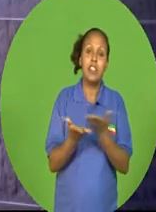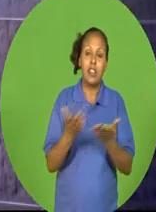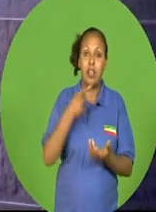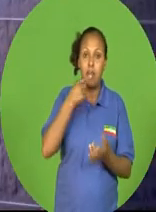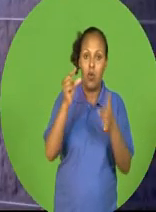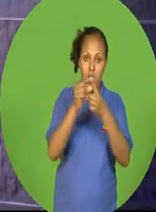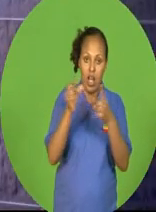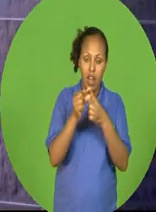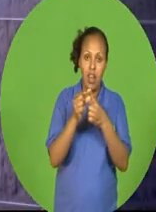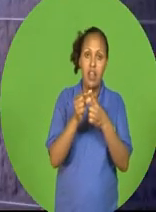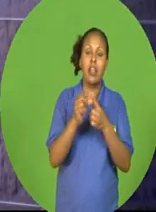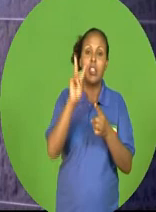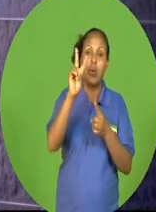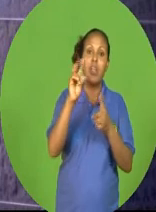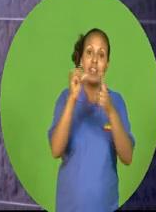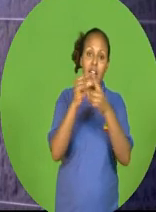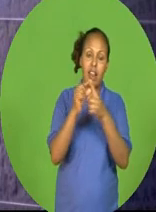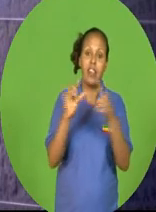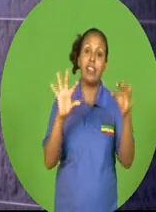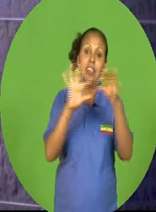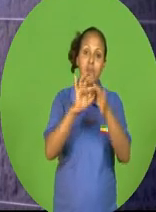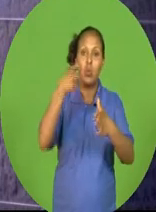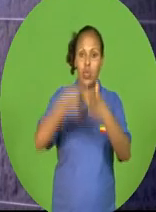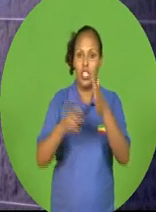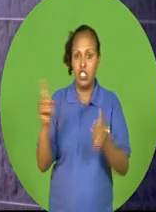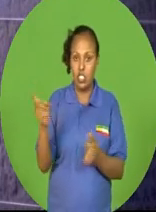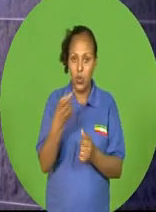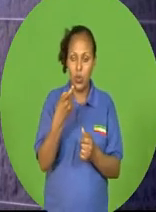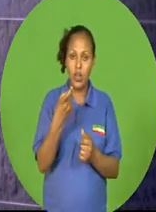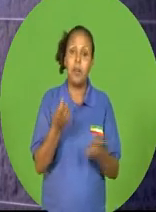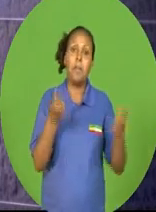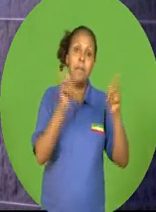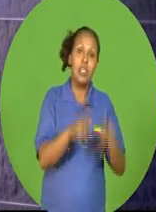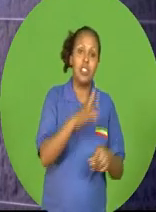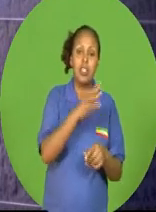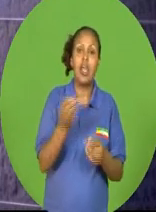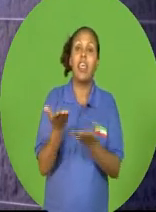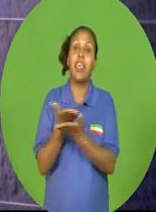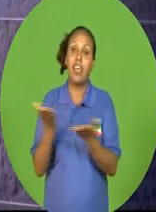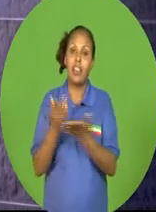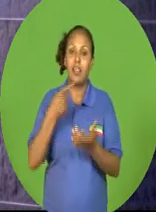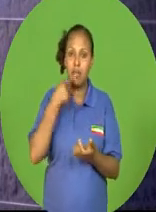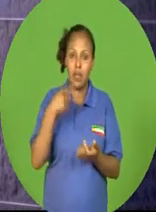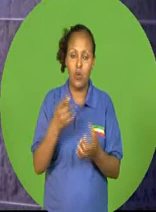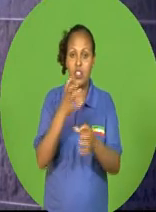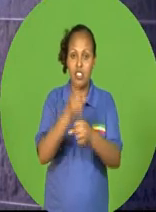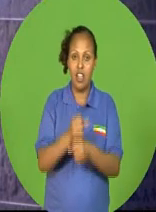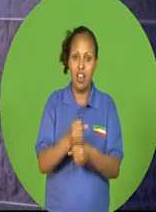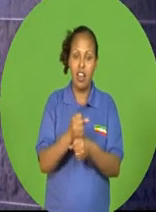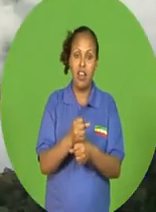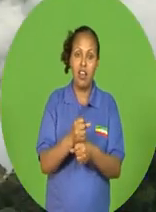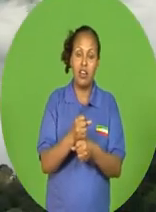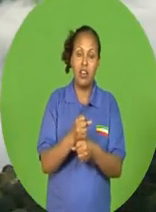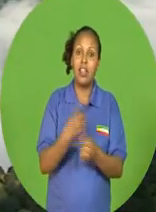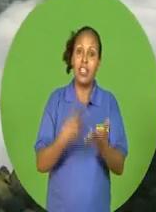መቼት የሚለው ቃል የሁለት ቃላት ጥምር ውጤት ሲሆን መቼ እና የት የሚሉትን